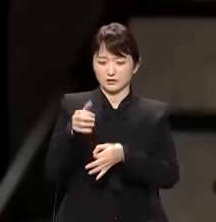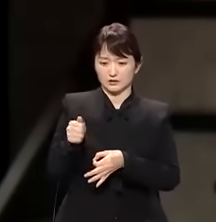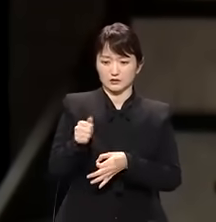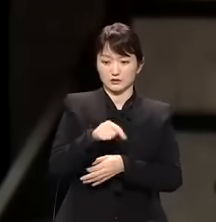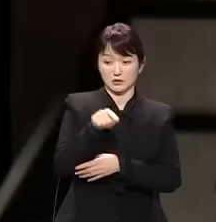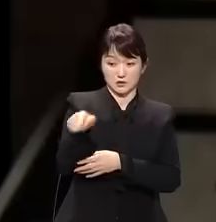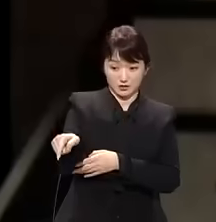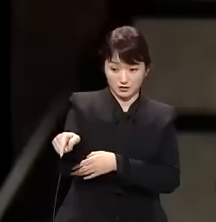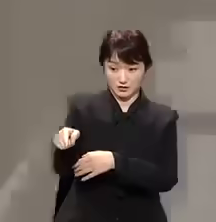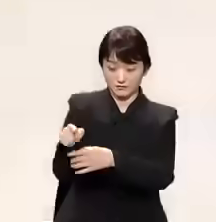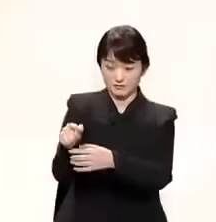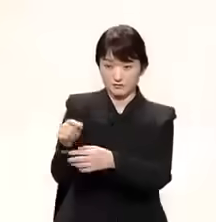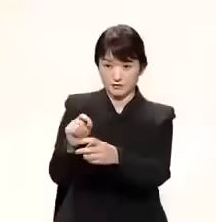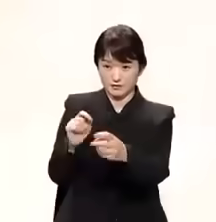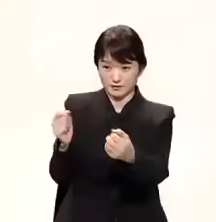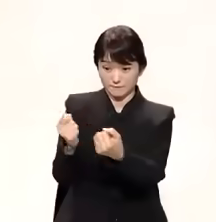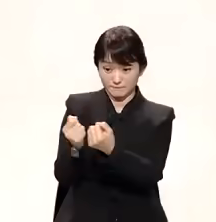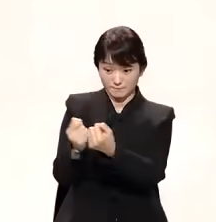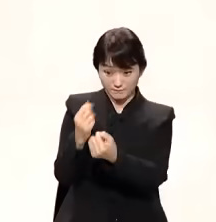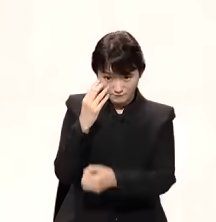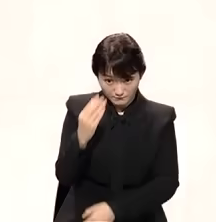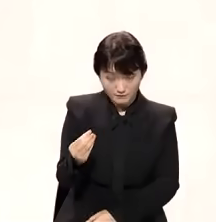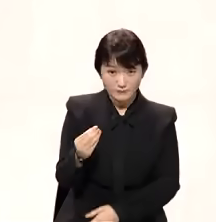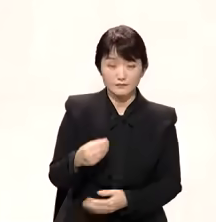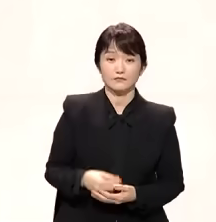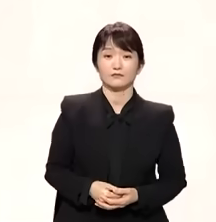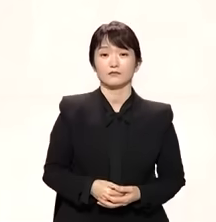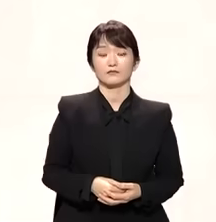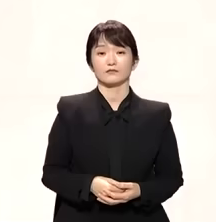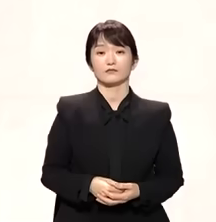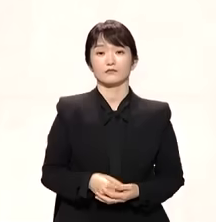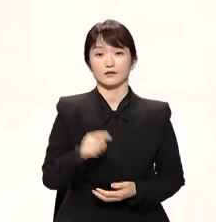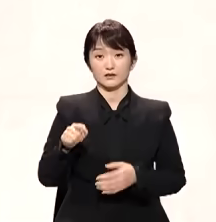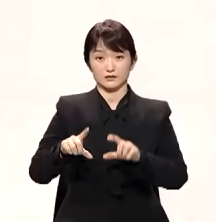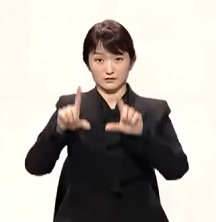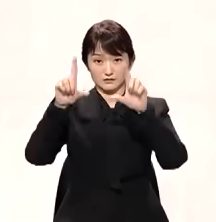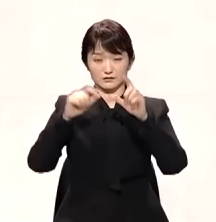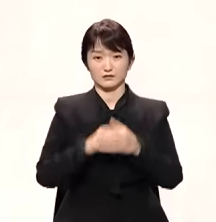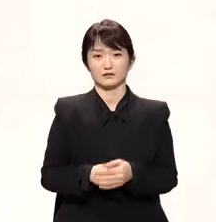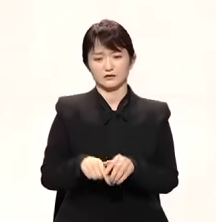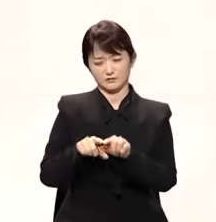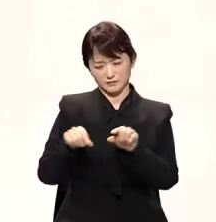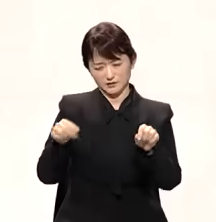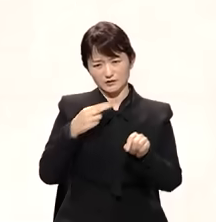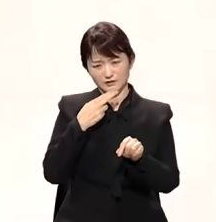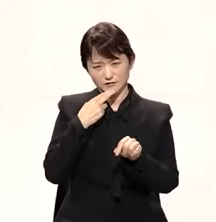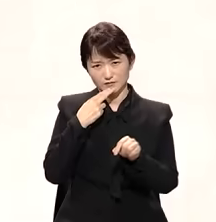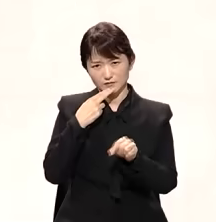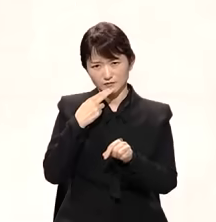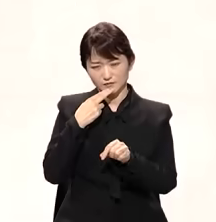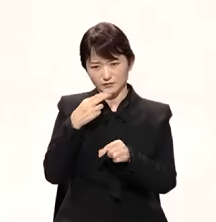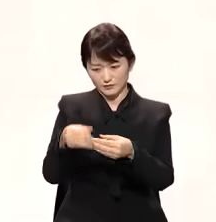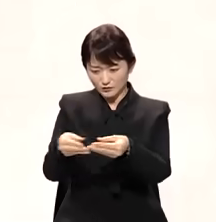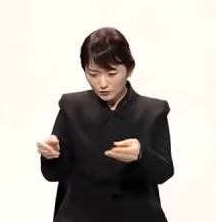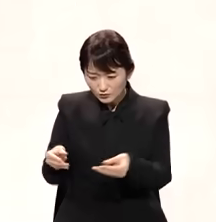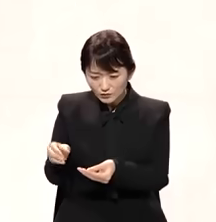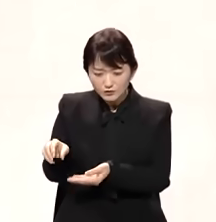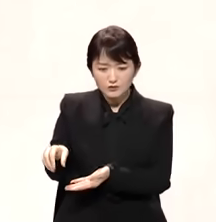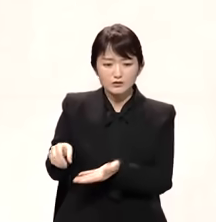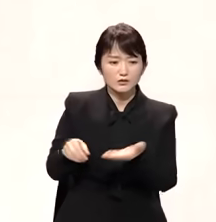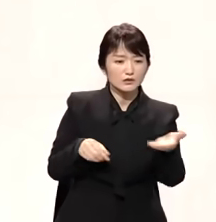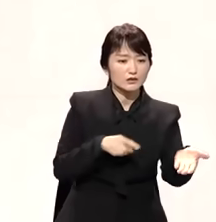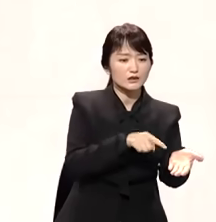그걸 내가 목격했다 이렇게 했는데 사장님이 보시기에는 그날 이렇게 반찬 없이 회 나간 테이블은 그 열명